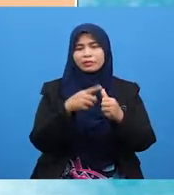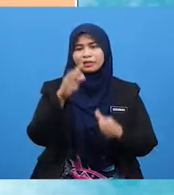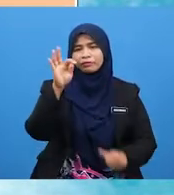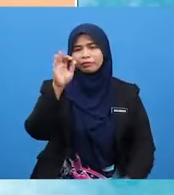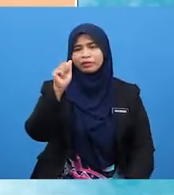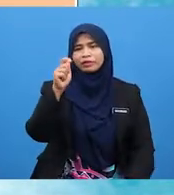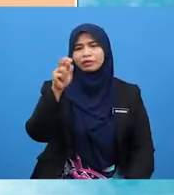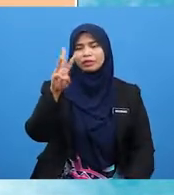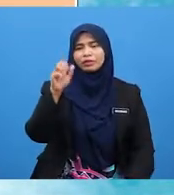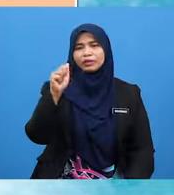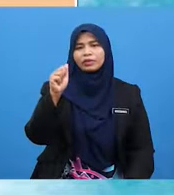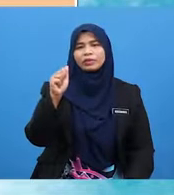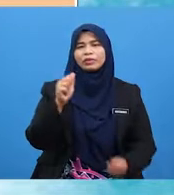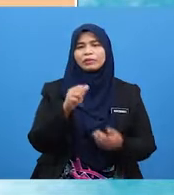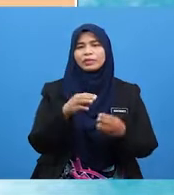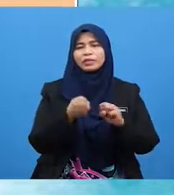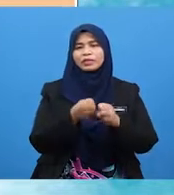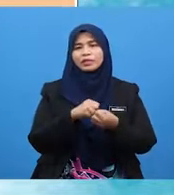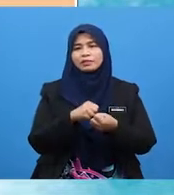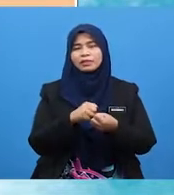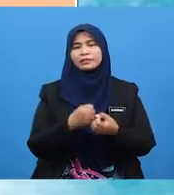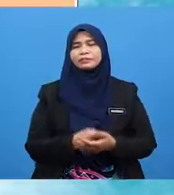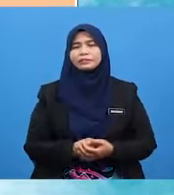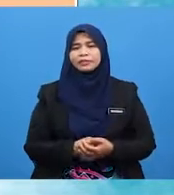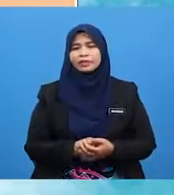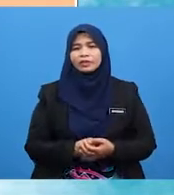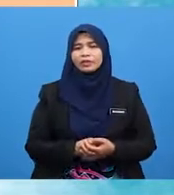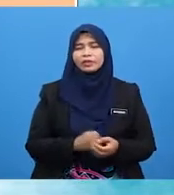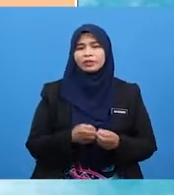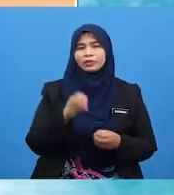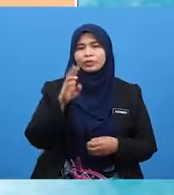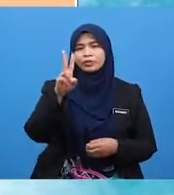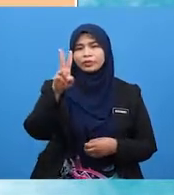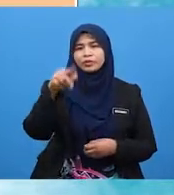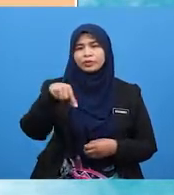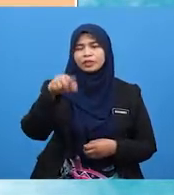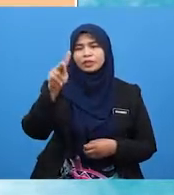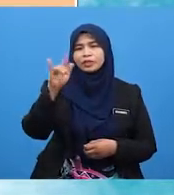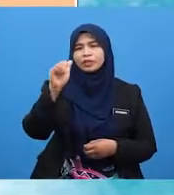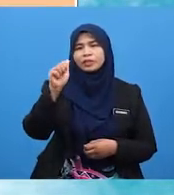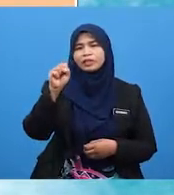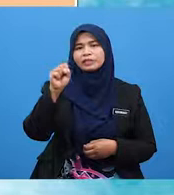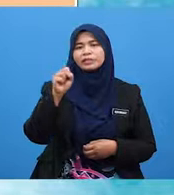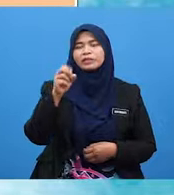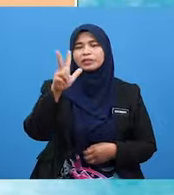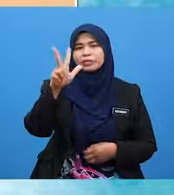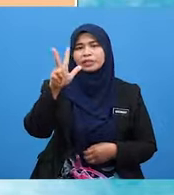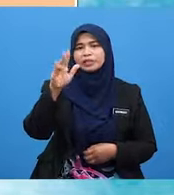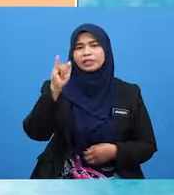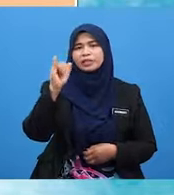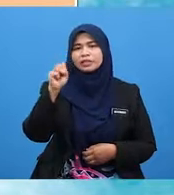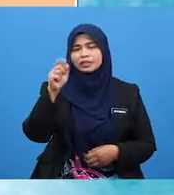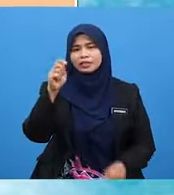sebagai aqwalus sahabah. Kedua, qiyas. Ketiga, istihsan.